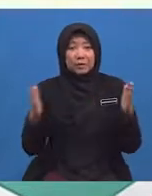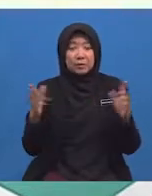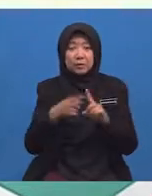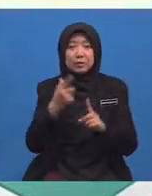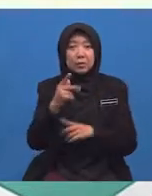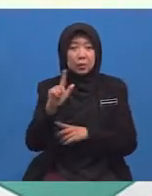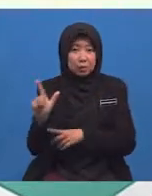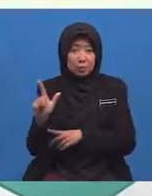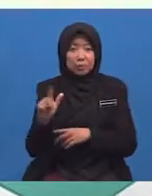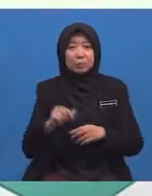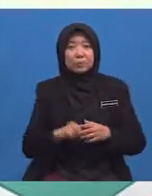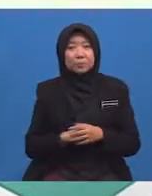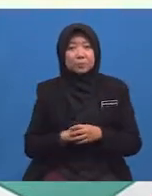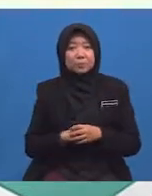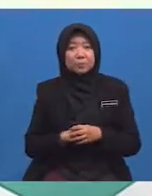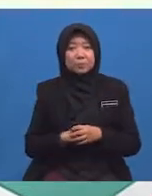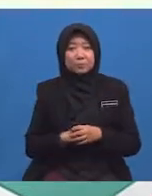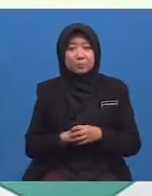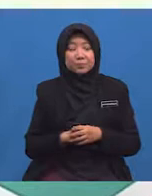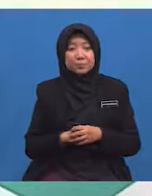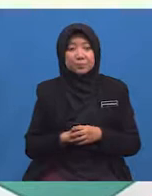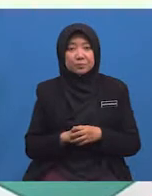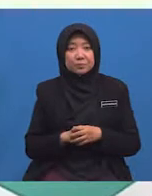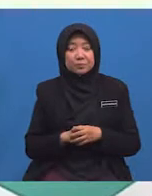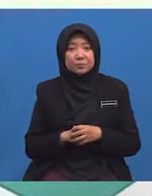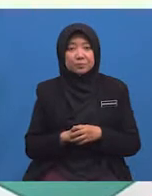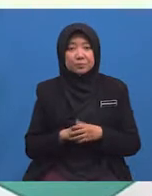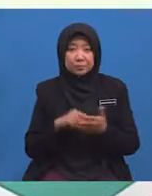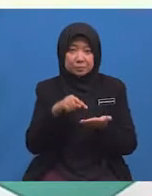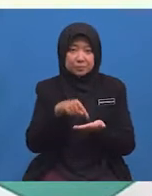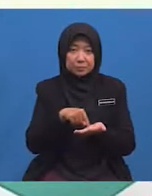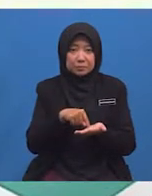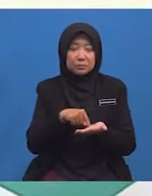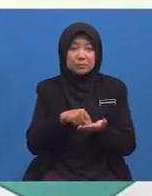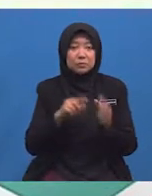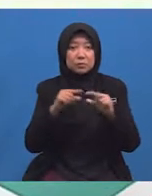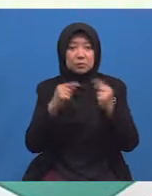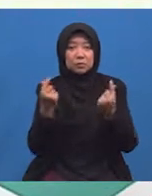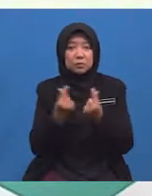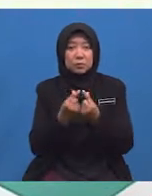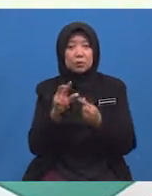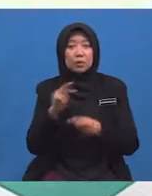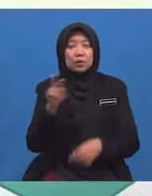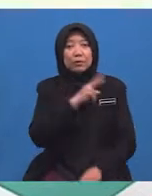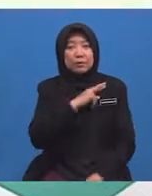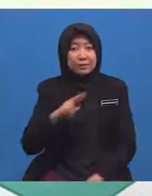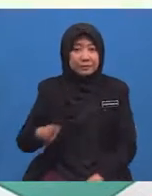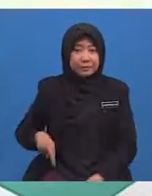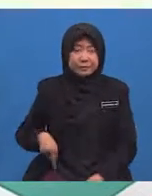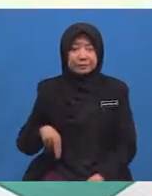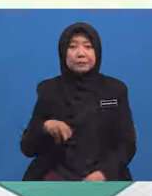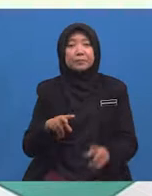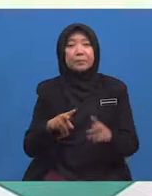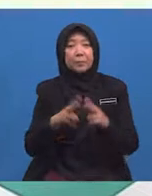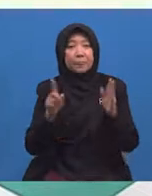adalah seperti berikut. Itu yang pertama, golongan raja yang berada paling